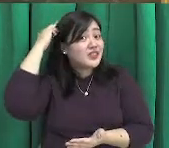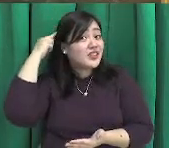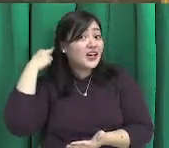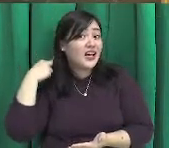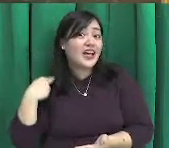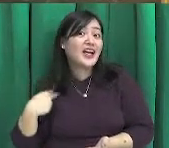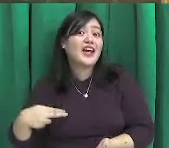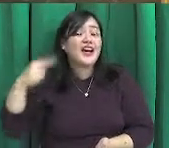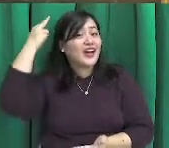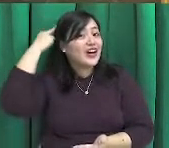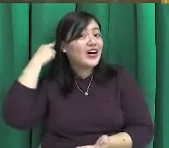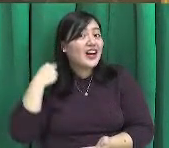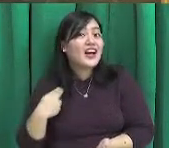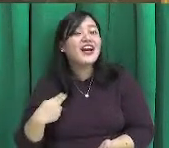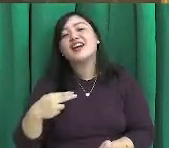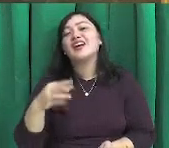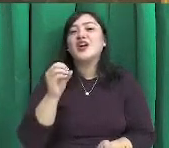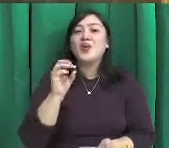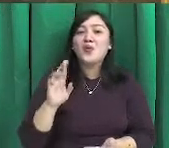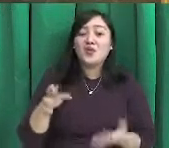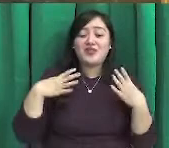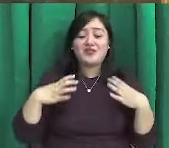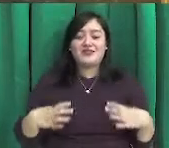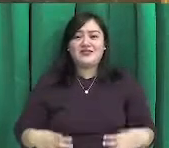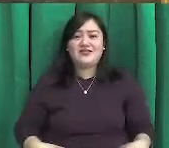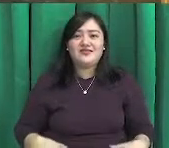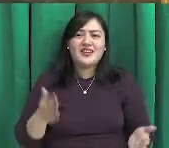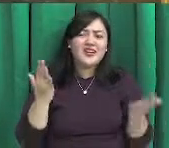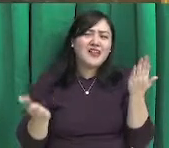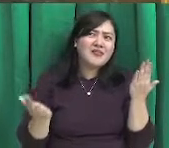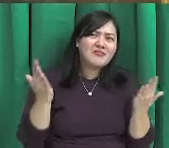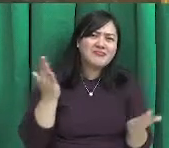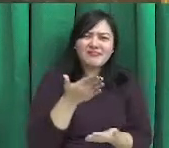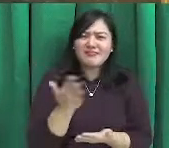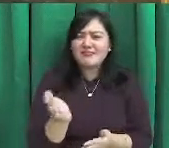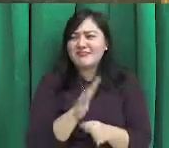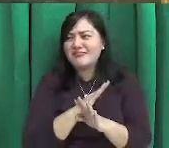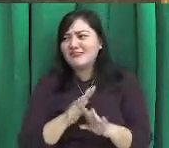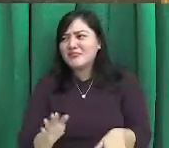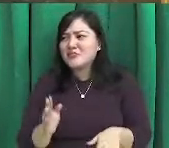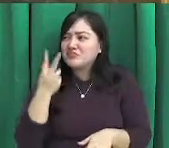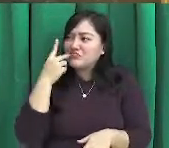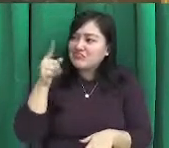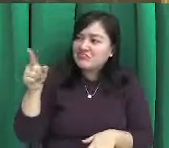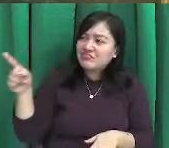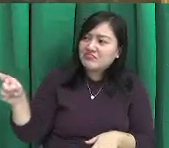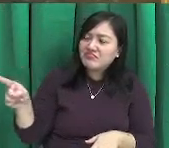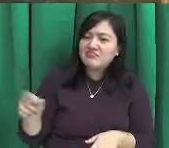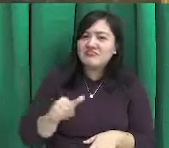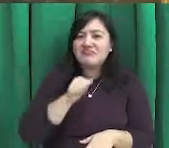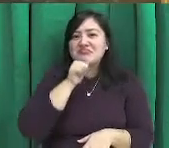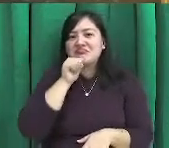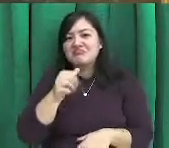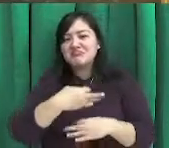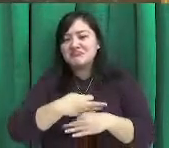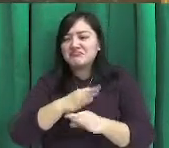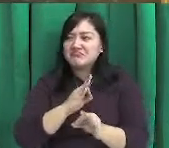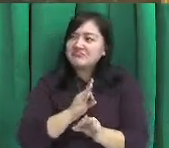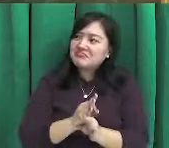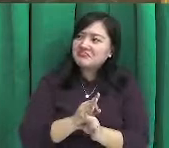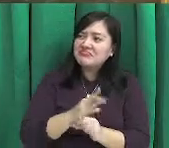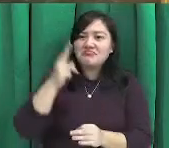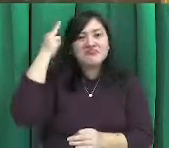buhok niya, marami ng split ends. Oh. Eh, dami. Na hindi mo malang, oh, alam mo, nakita